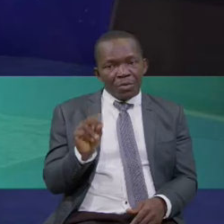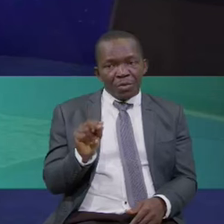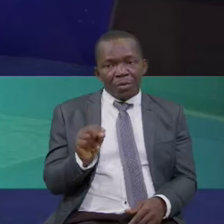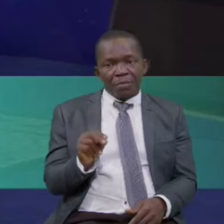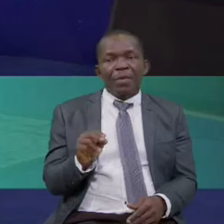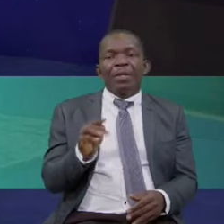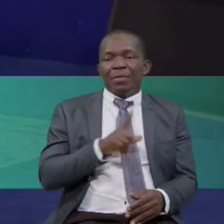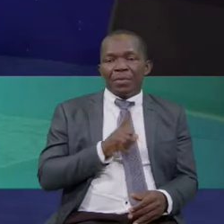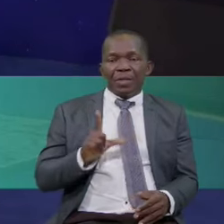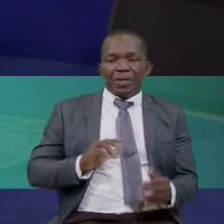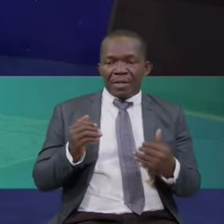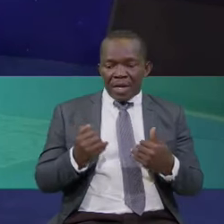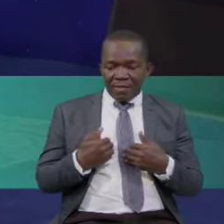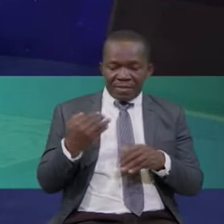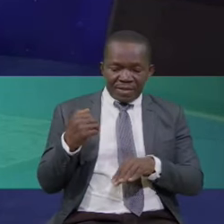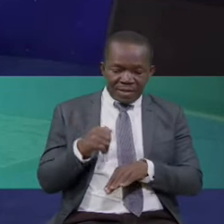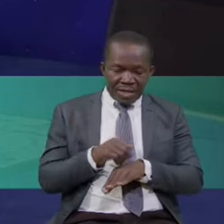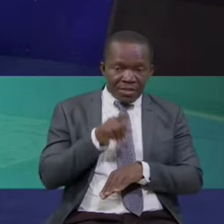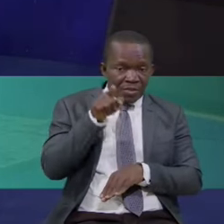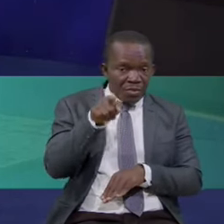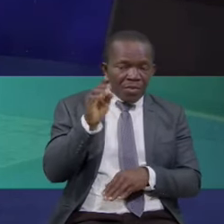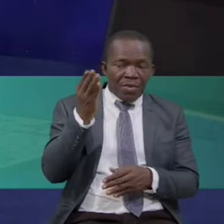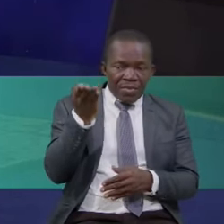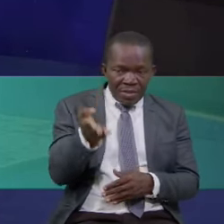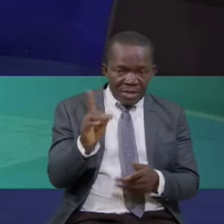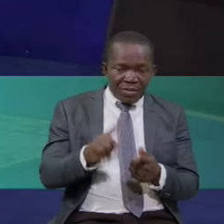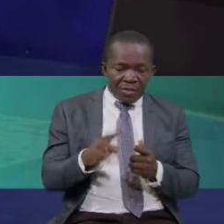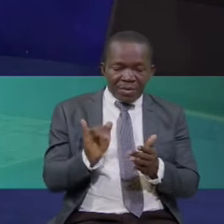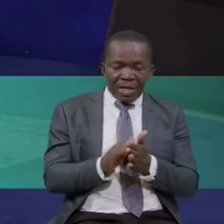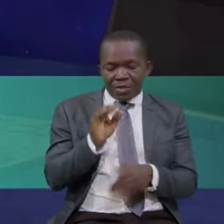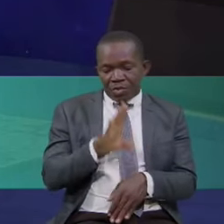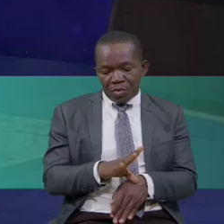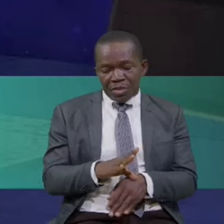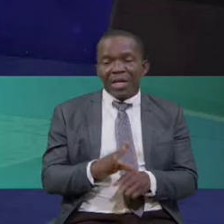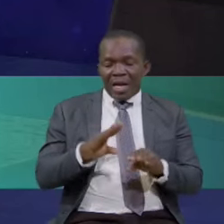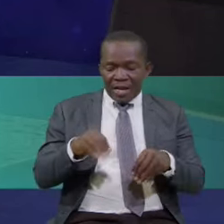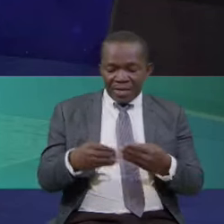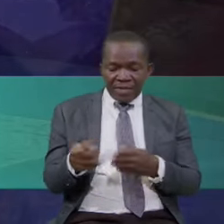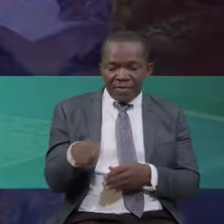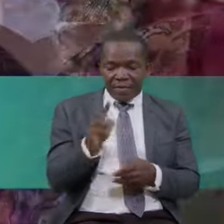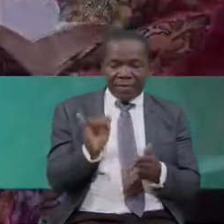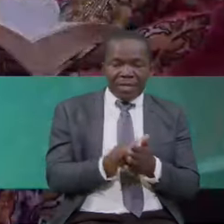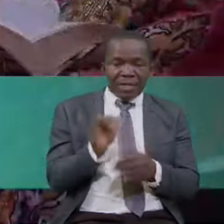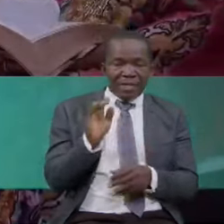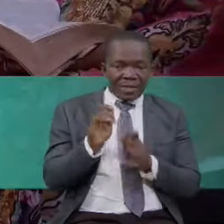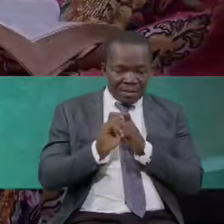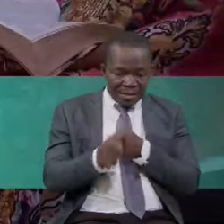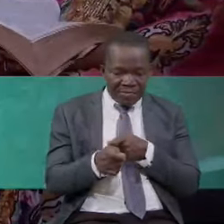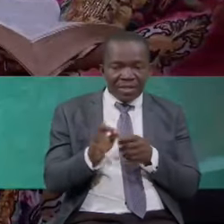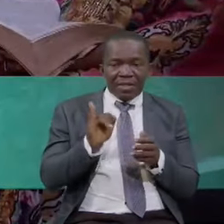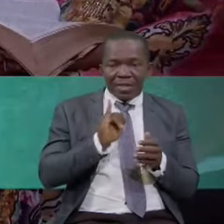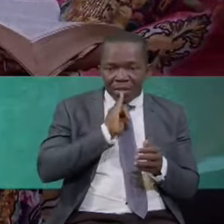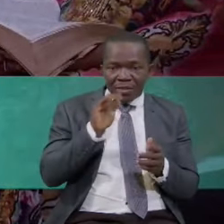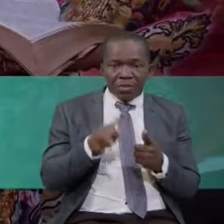C à cette conférence je sais maintenant pourquoi Dieu m'a donné ce don c'est pour le perfectionnement des saints c'est pour